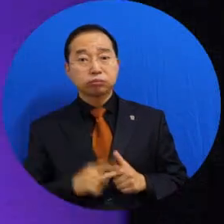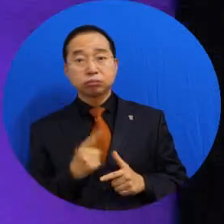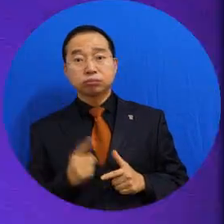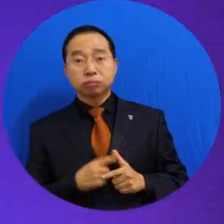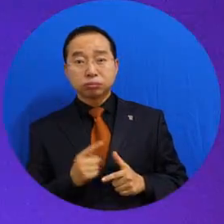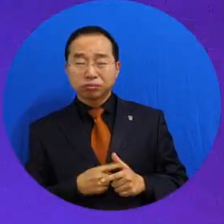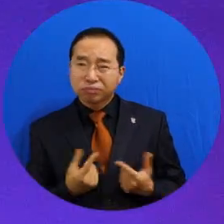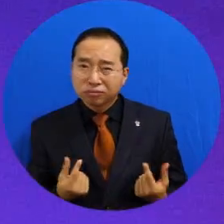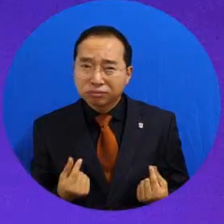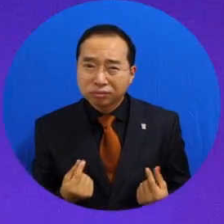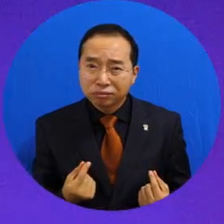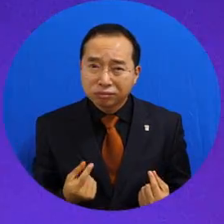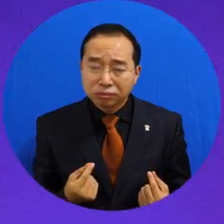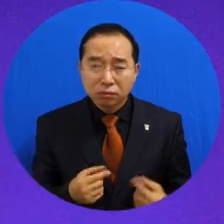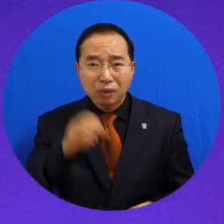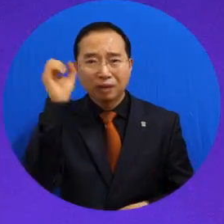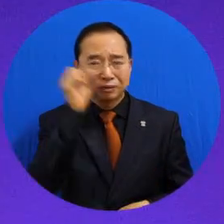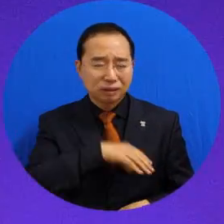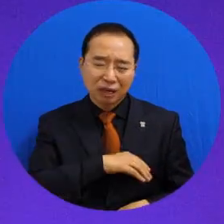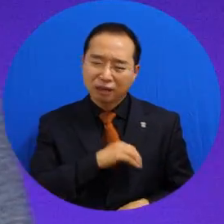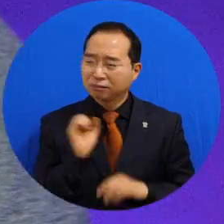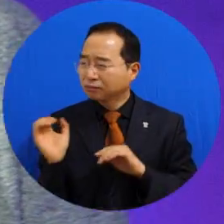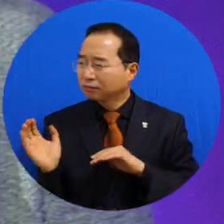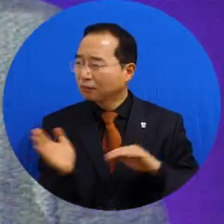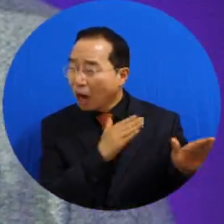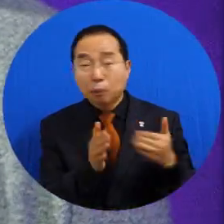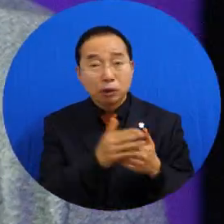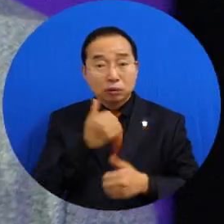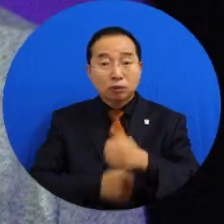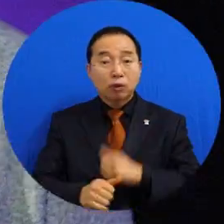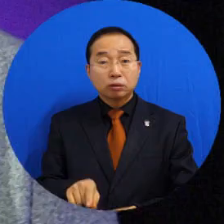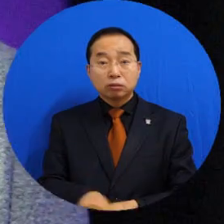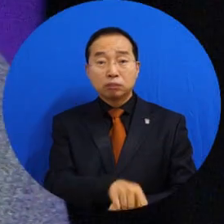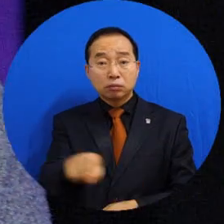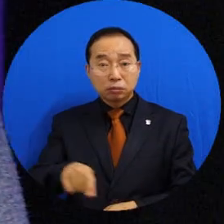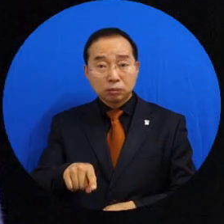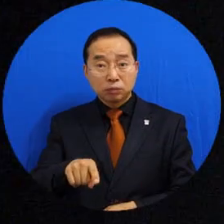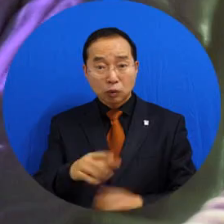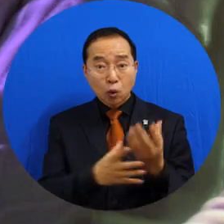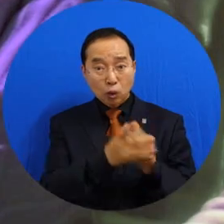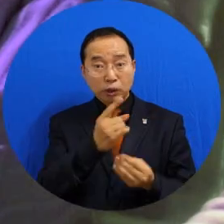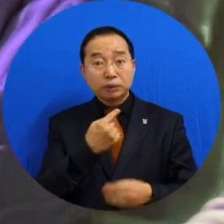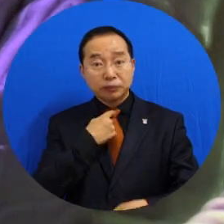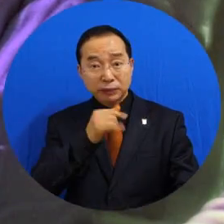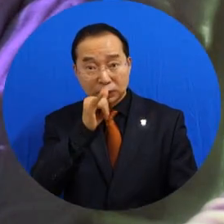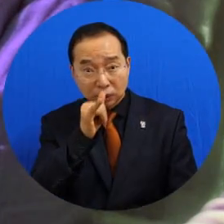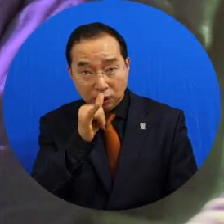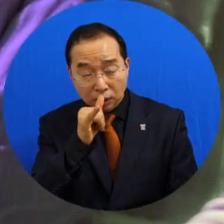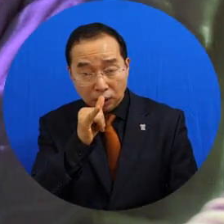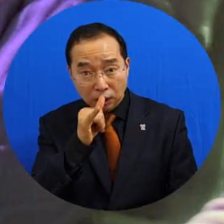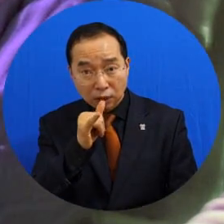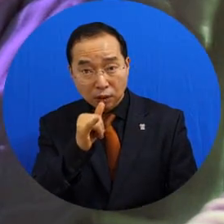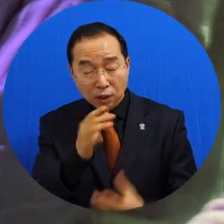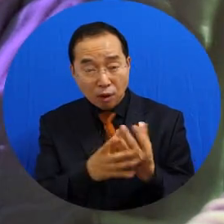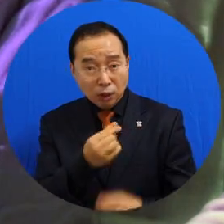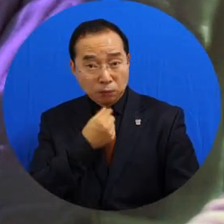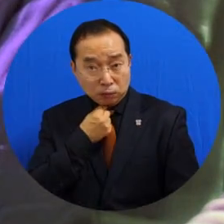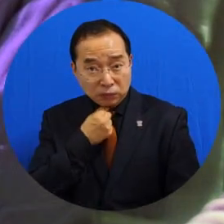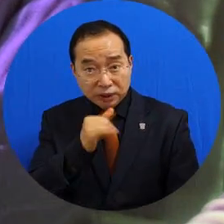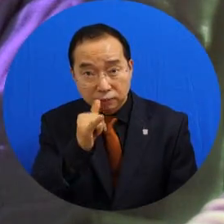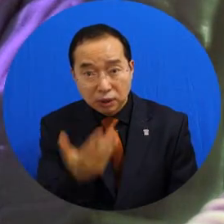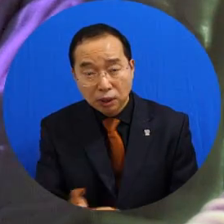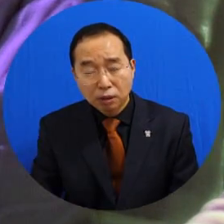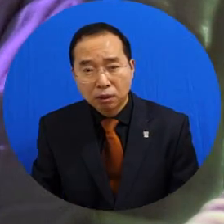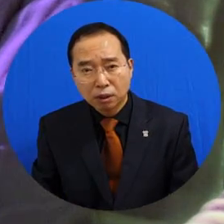그리고 우리가 그대로 보낸다면은 우리 후손들이 과연 우리보다 더 통일을 하고 싶을까요? 저는 이런 자문들을 많이 하고 있어요.